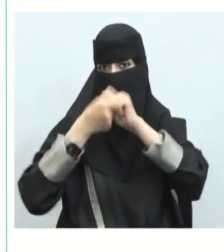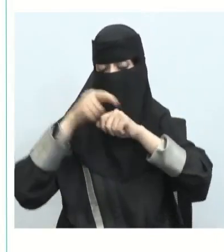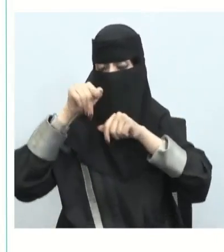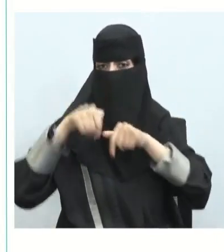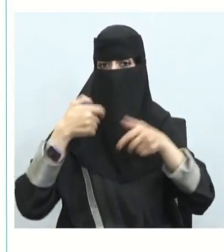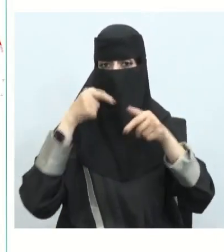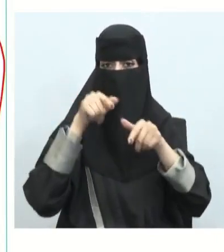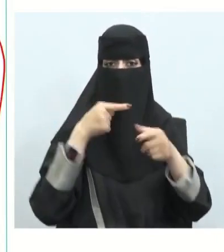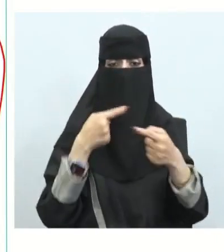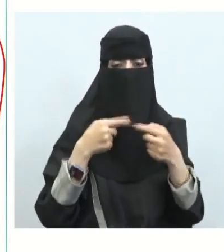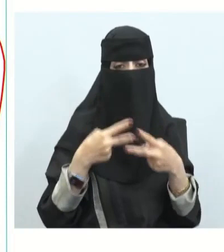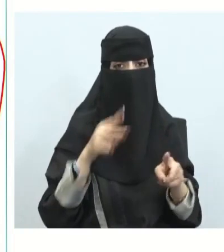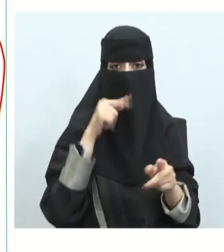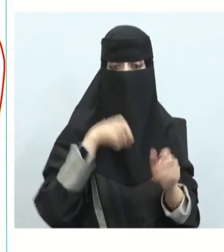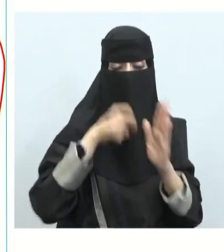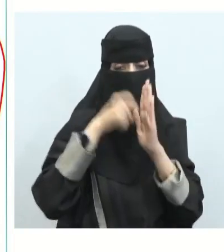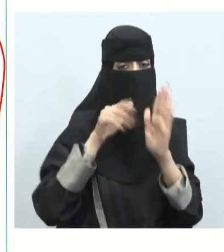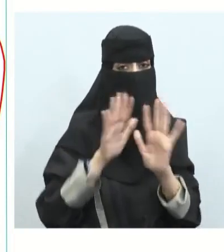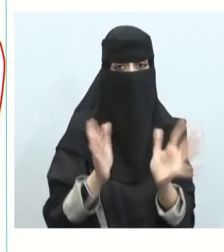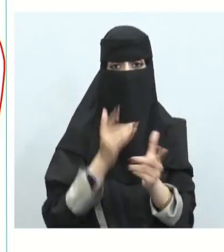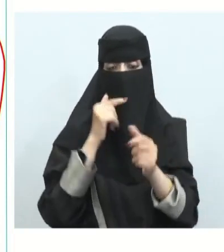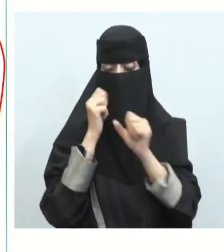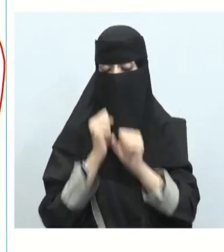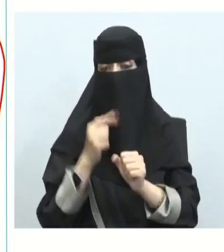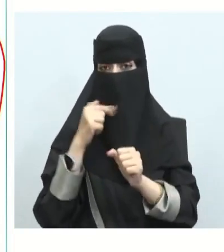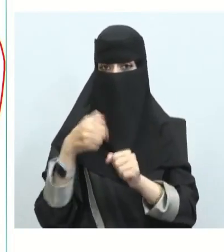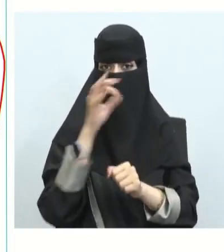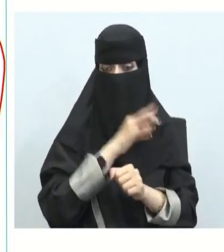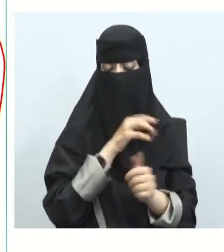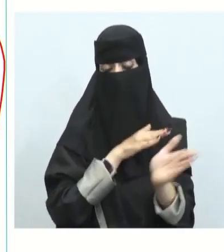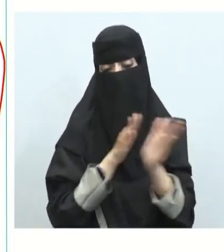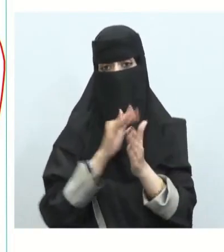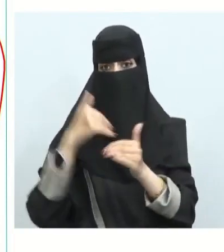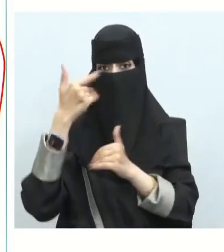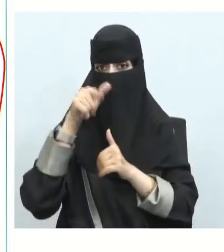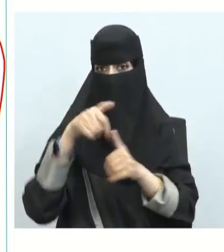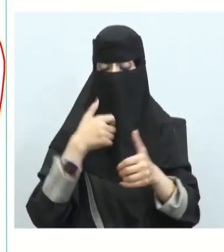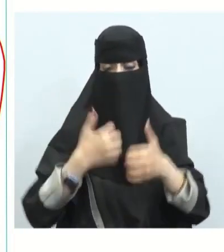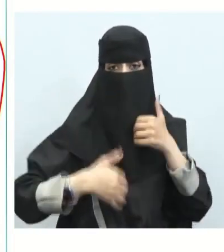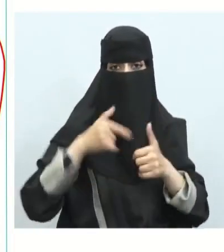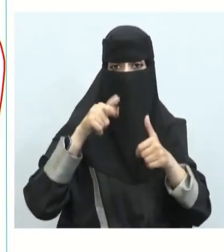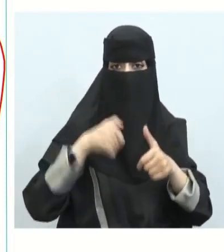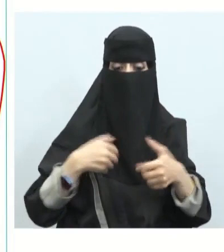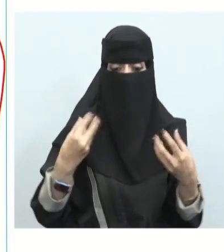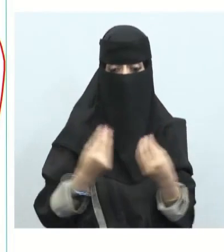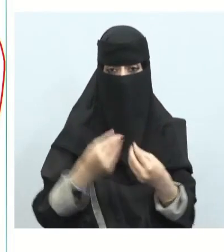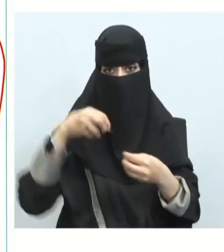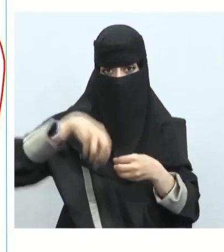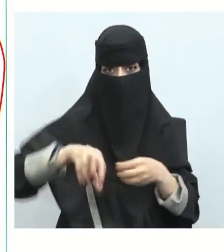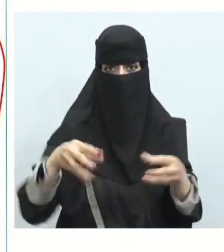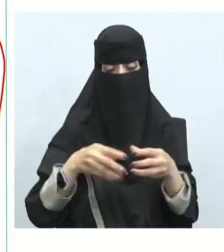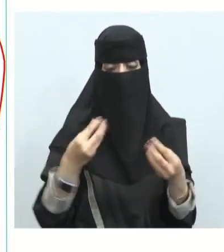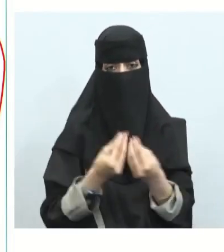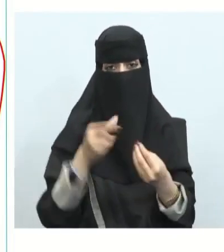وبالتالي سيتقبلون قرارات مهما كانت وايضا النتائج يتقبلونها لانهم يشعرون انهم جزء من هذا